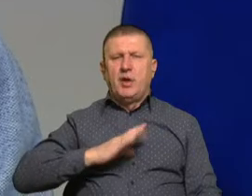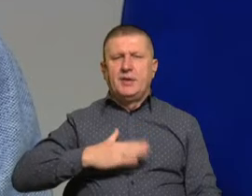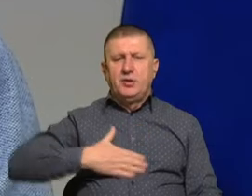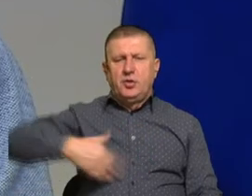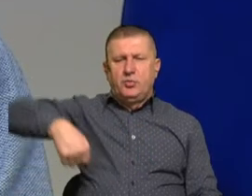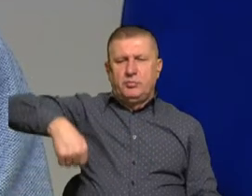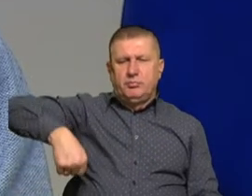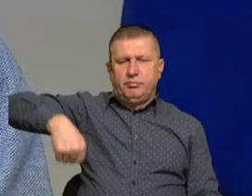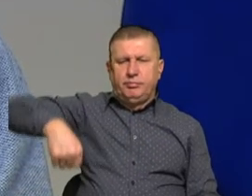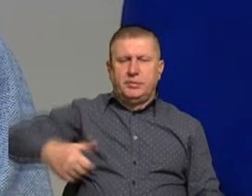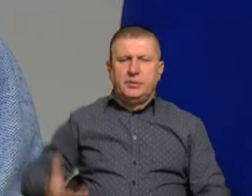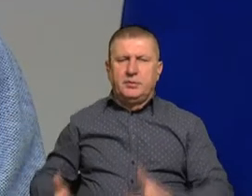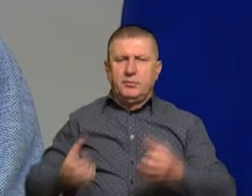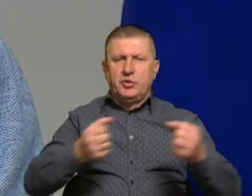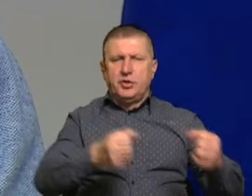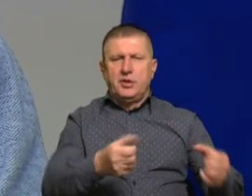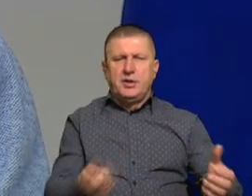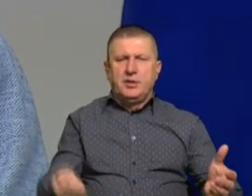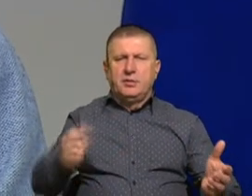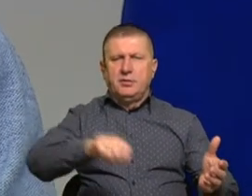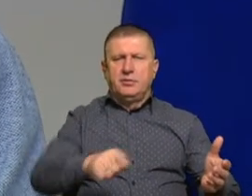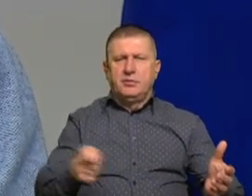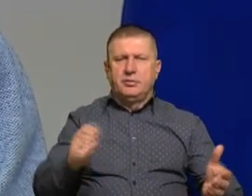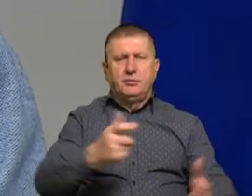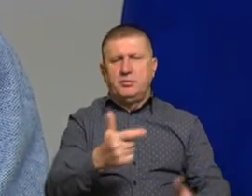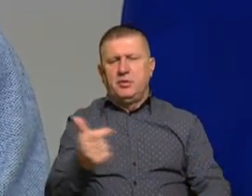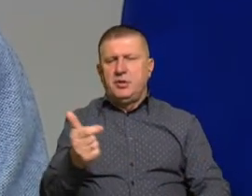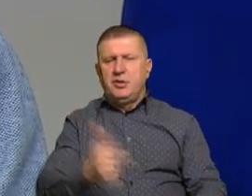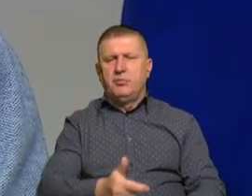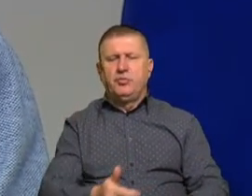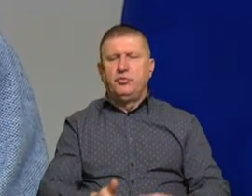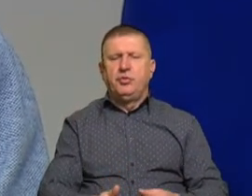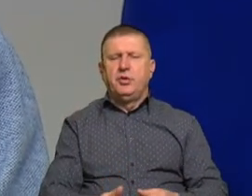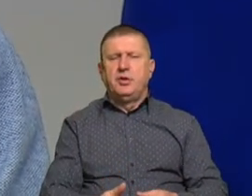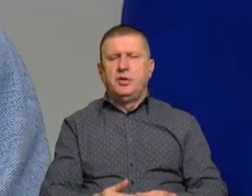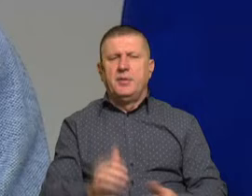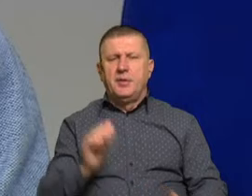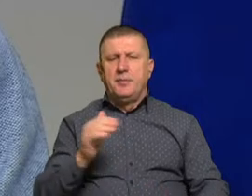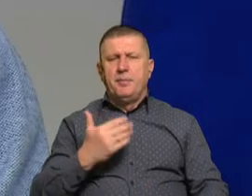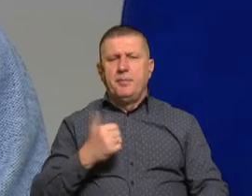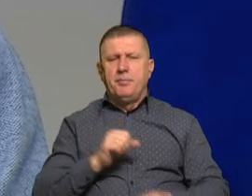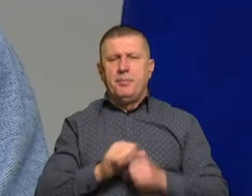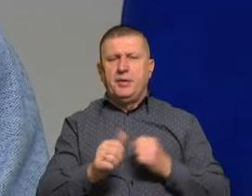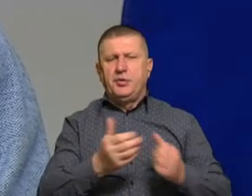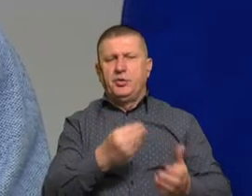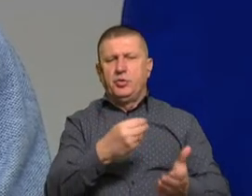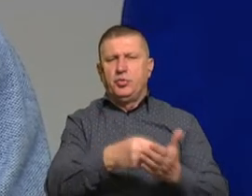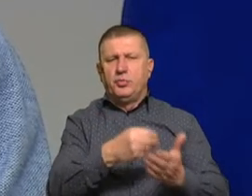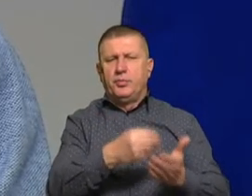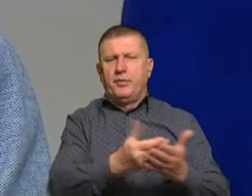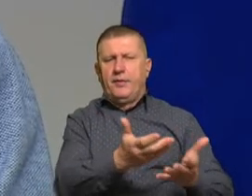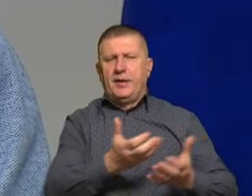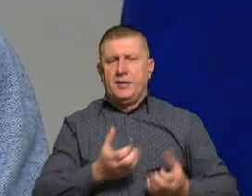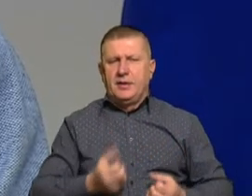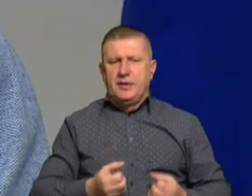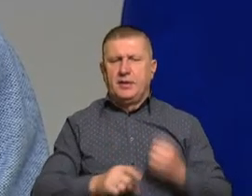na redukcję, na zmniejszenie rachunków za odpady. Byłem inicjatorem takiego rozwiązania, które by